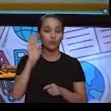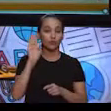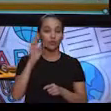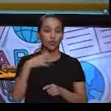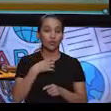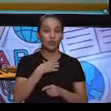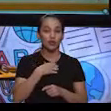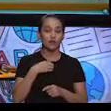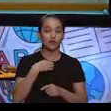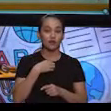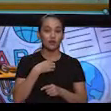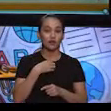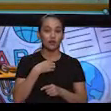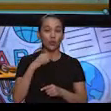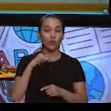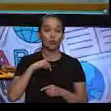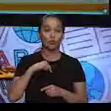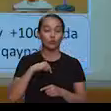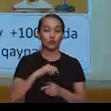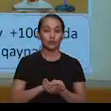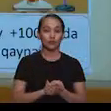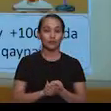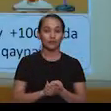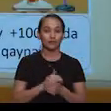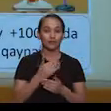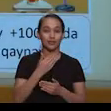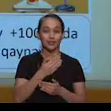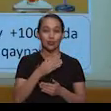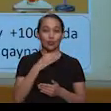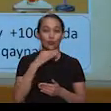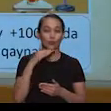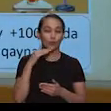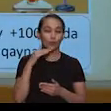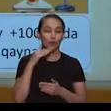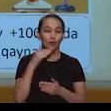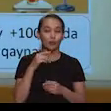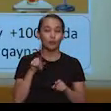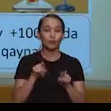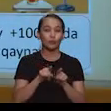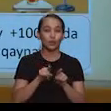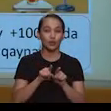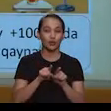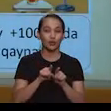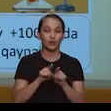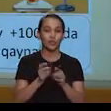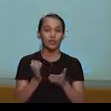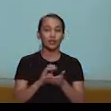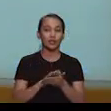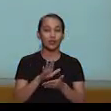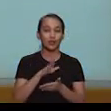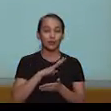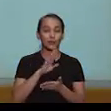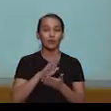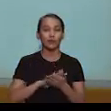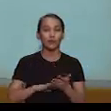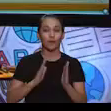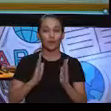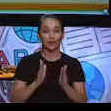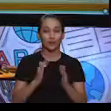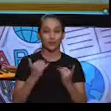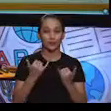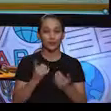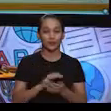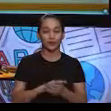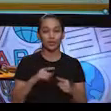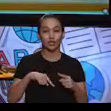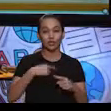asosiy xususiyatlari. Demak, siz bular haqida juda ham ko'p narsalarni o'rgangansiz. Keling, davom ettiramiz